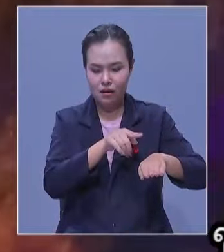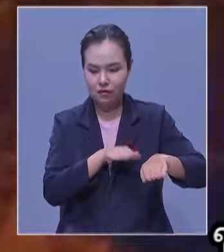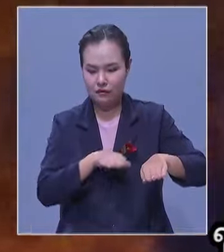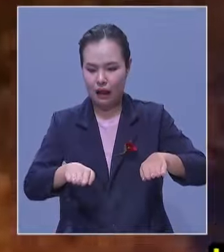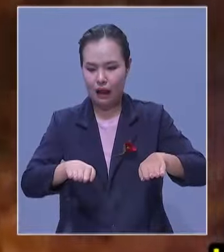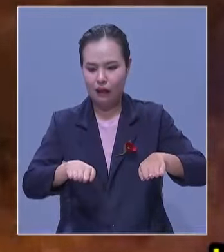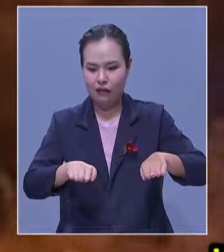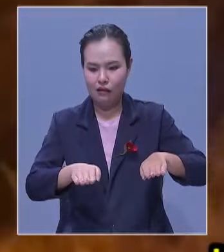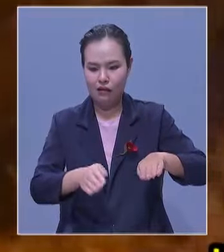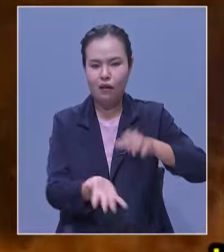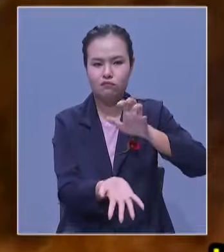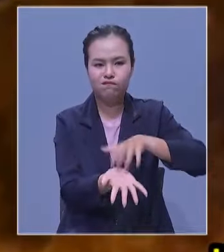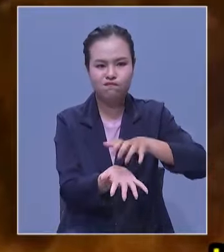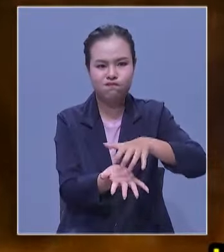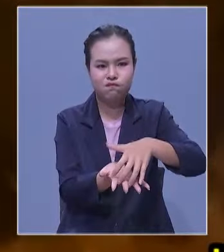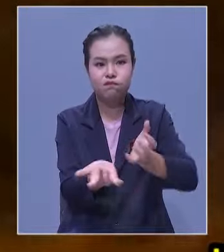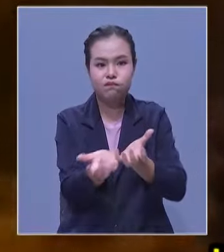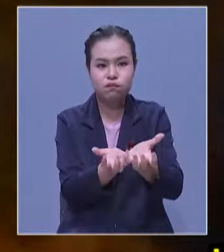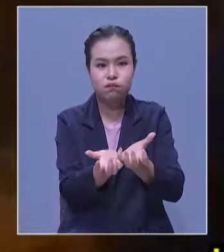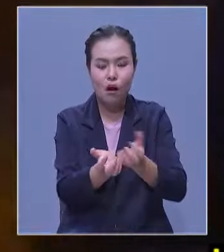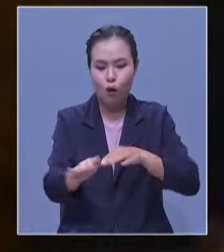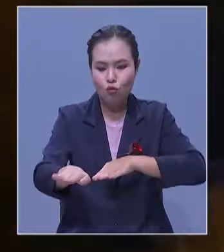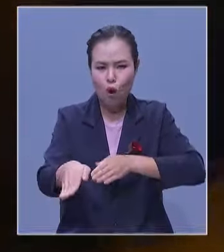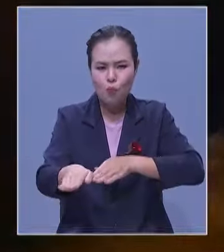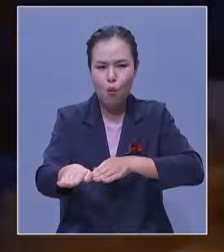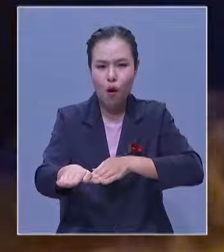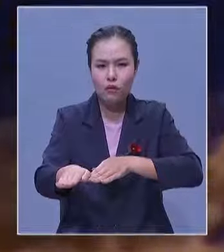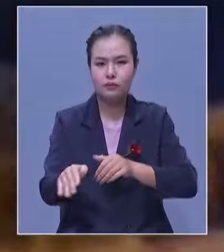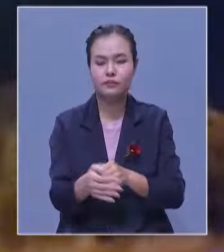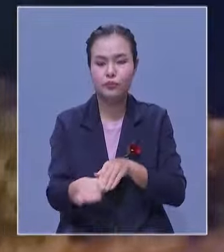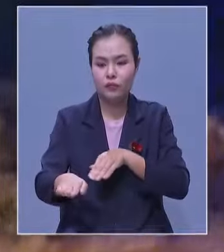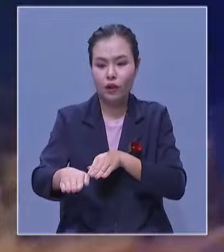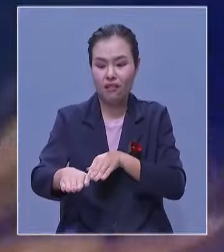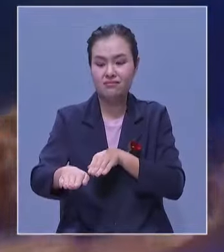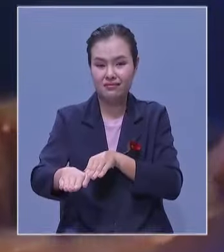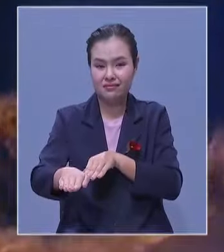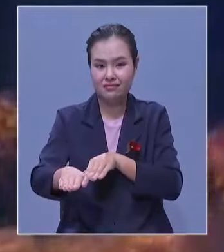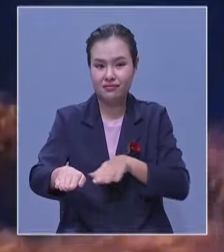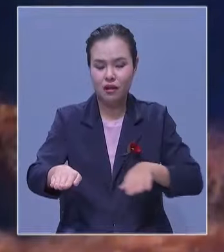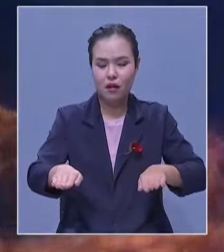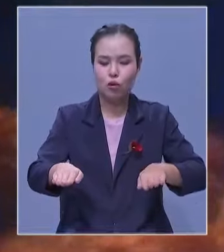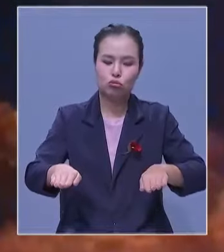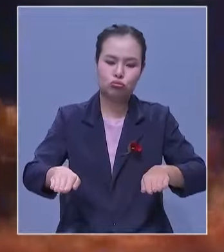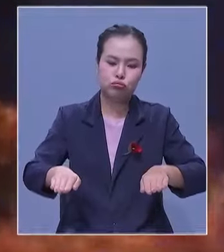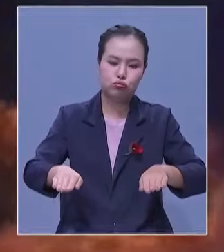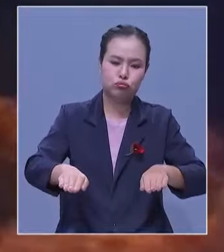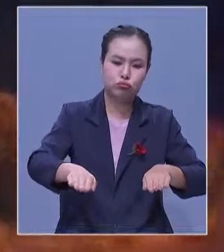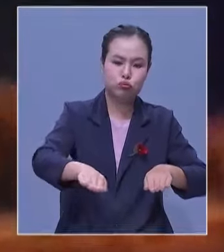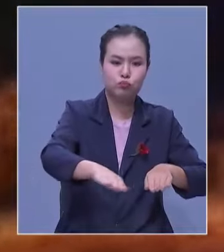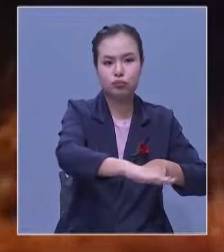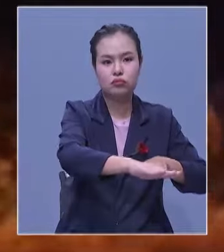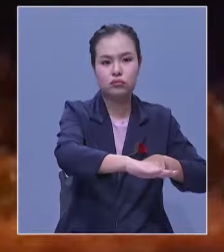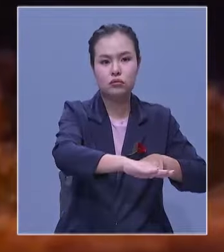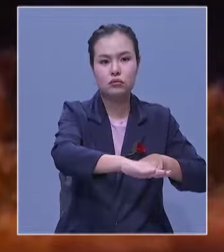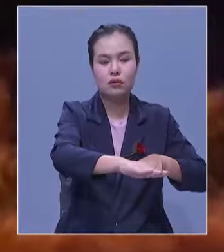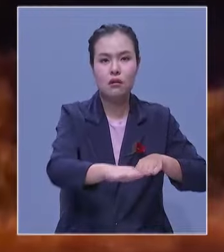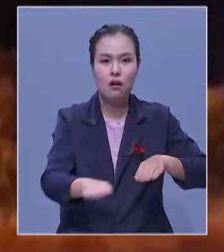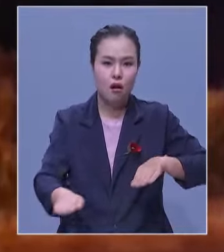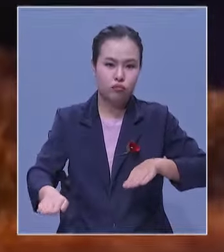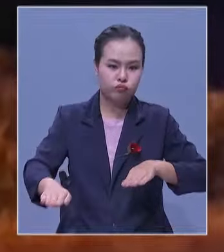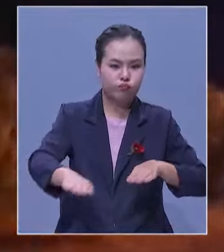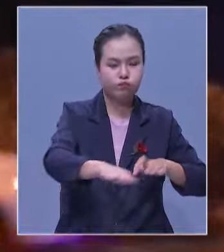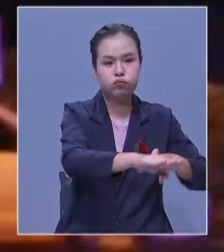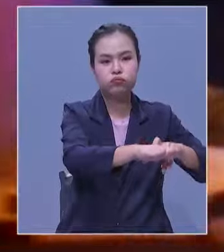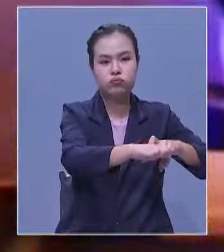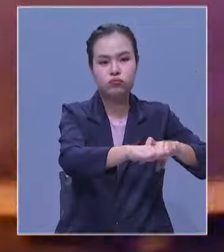ไม่ค่อยดี แล้วคือรถพ่วงเข้ามายังไงครับพี่ตอนนั้น เขาวิ่งเลนซ้ายอยู ่ครับผม เขาออกมาเลยครับ เขาซ้ายแล้วเขาปาดพี่มา